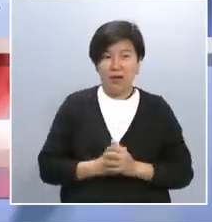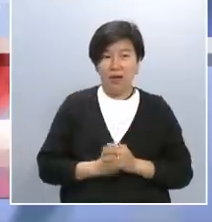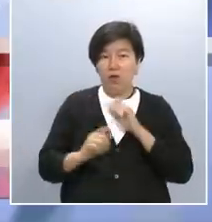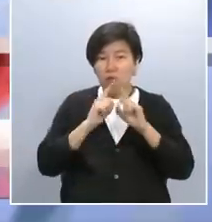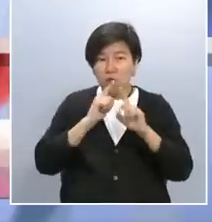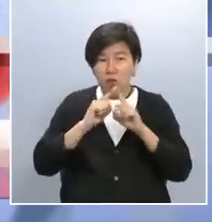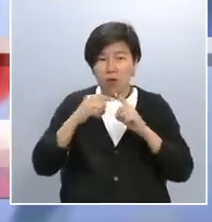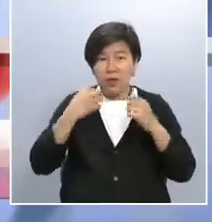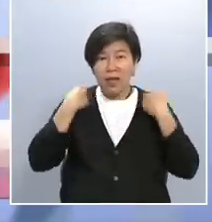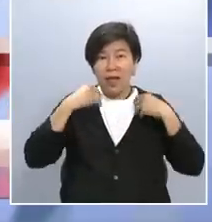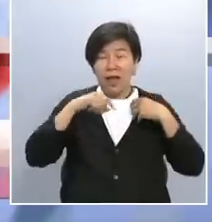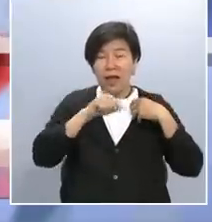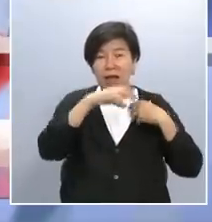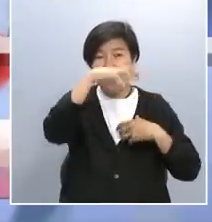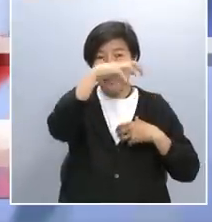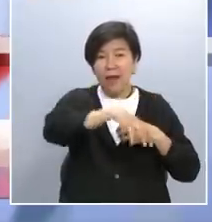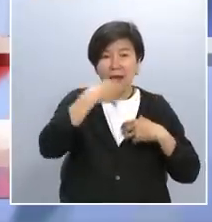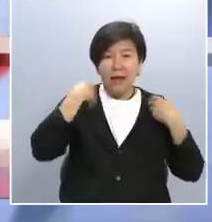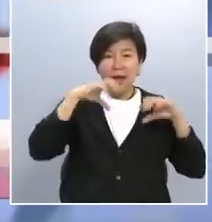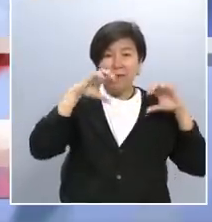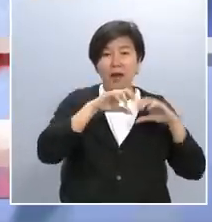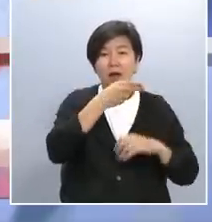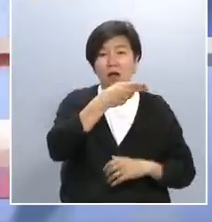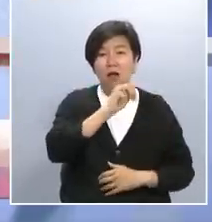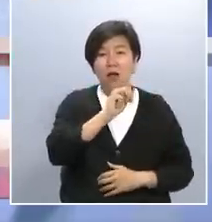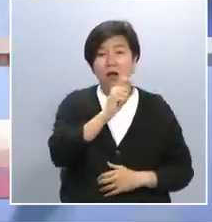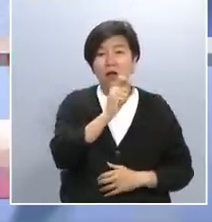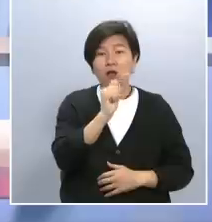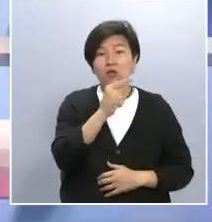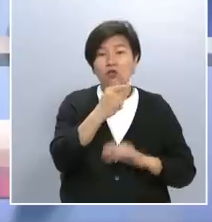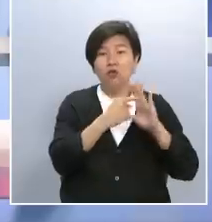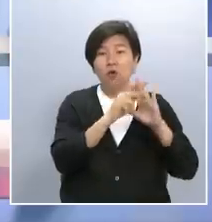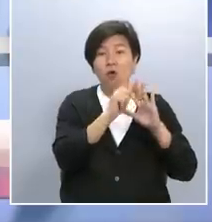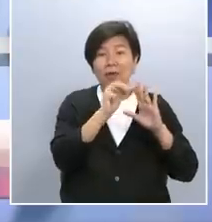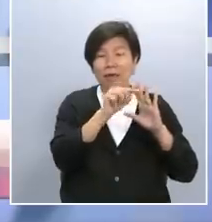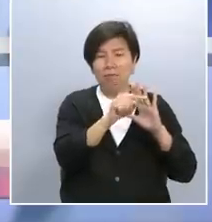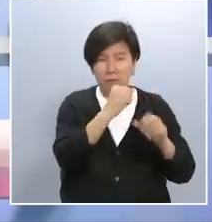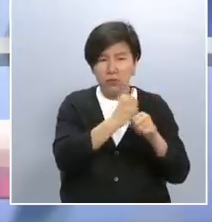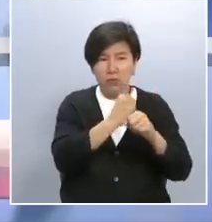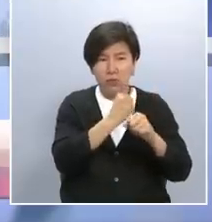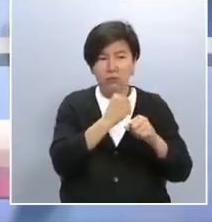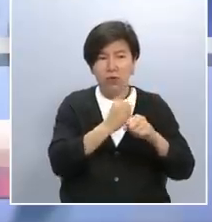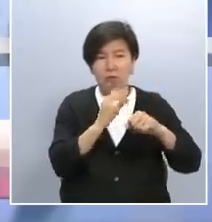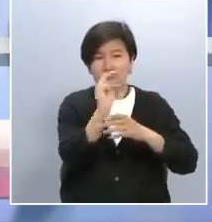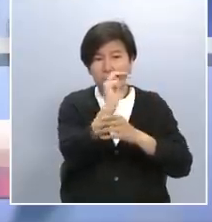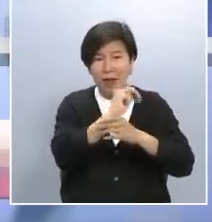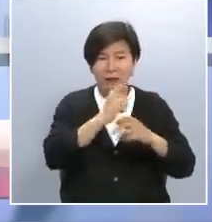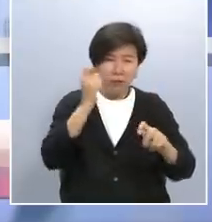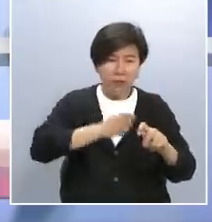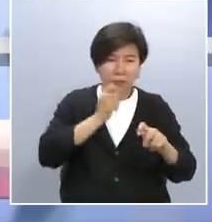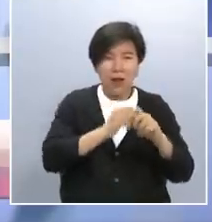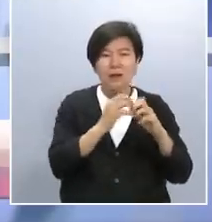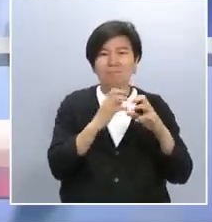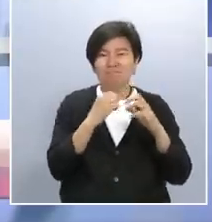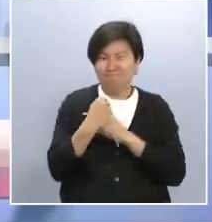หนองแขมเขตหนองแขมก็ซ่อมเป็นสะพานไม้แข็งแรงเลยนะครับแข็งแรงนะครับแต่มันก็ผ่านมาเป็นปีแล้วมันก็ชำรุด